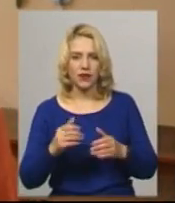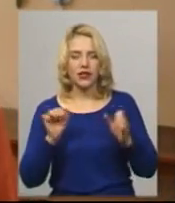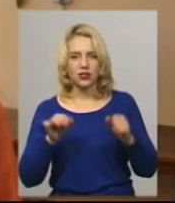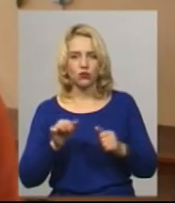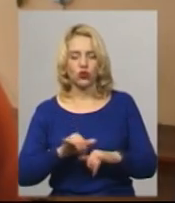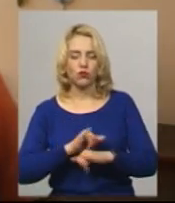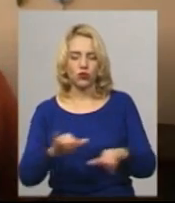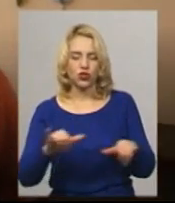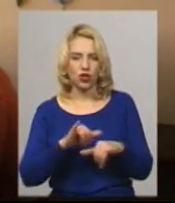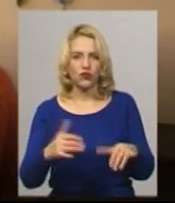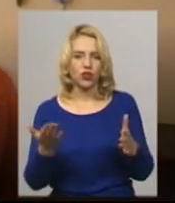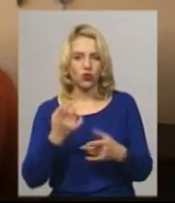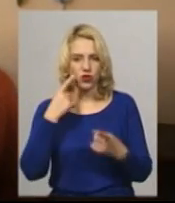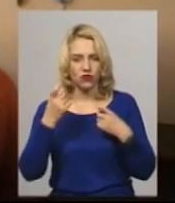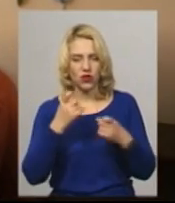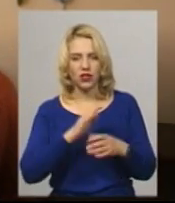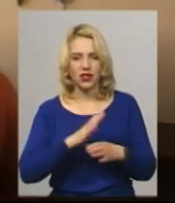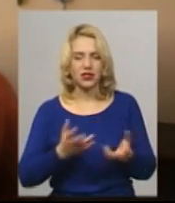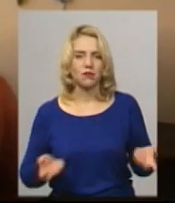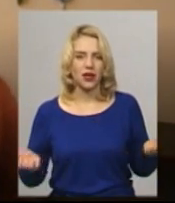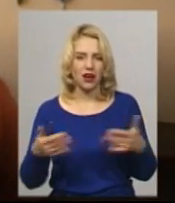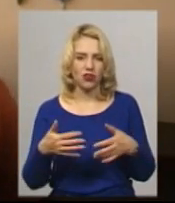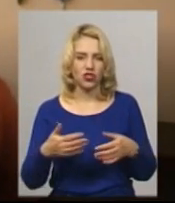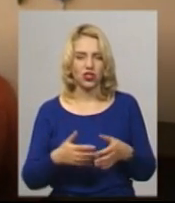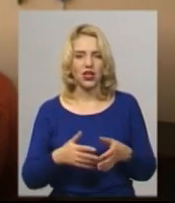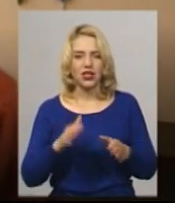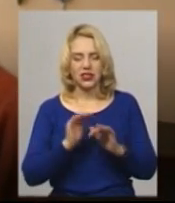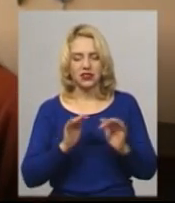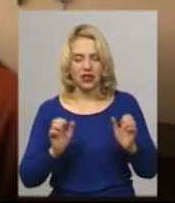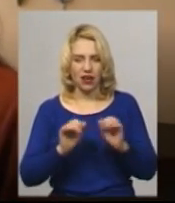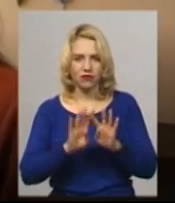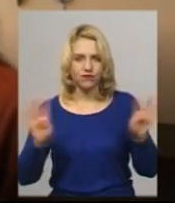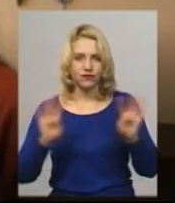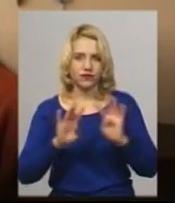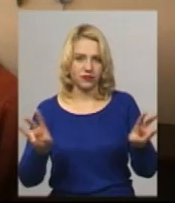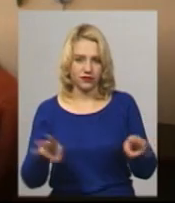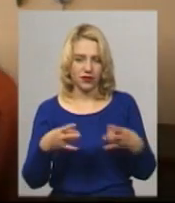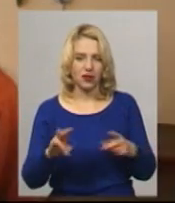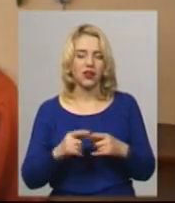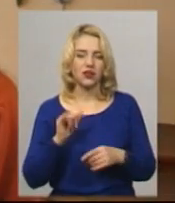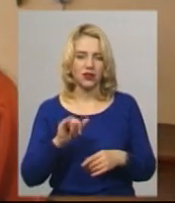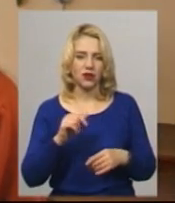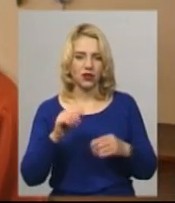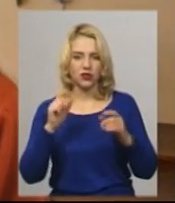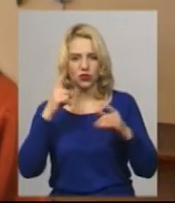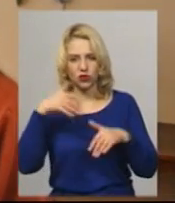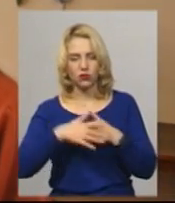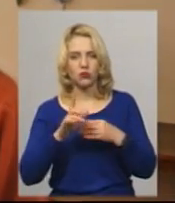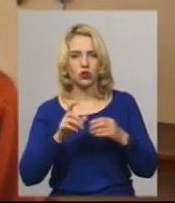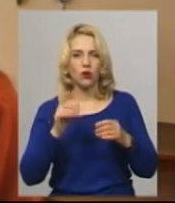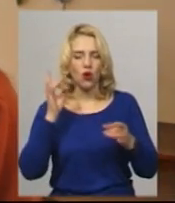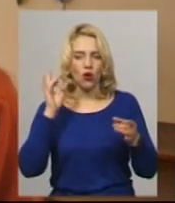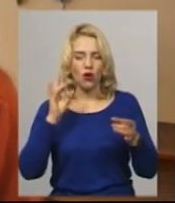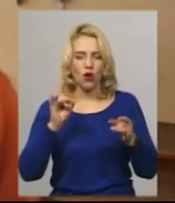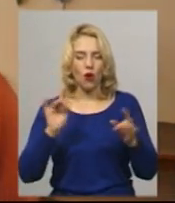поширювати якусь інформацію, не збираючи великі коридори дітей. Також ми зрозуміли, що могли б вмикати музику або ж